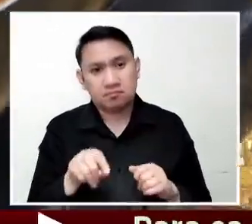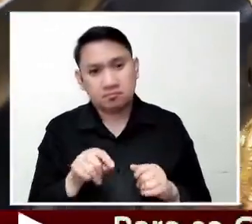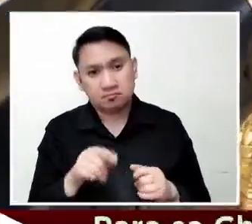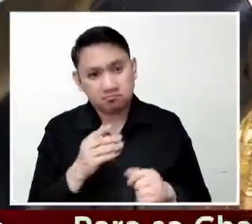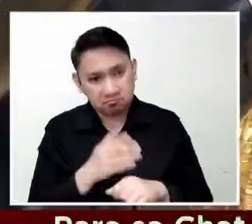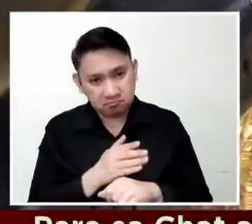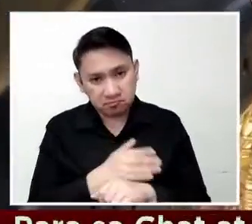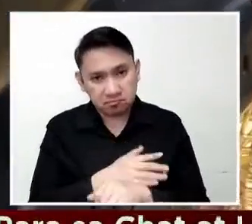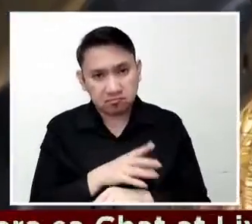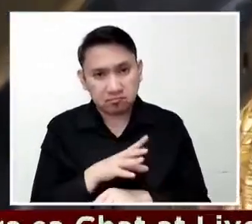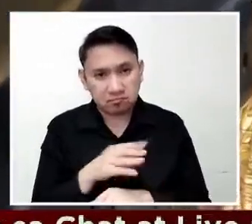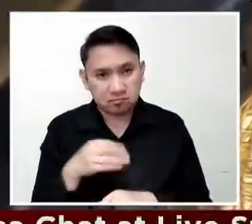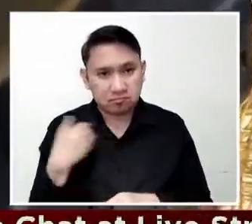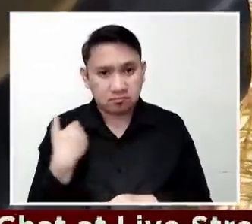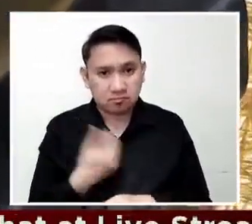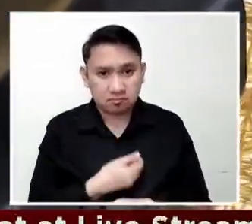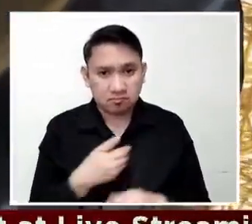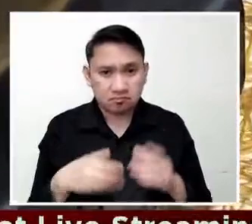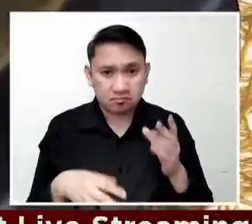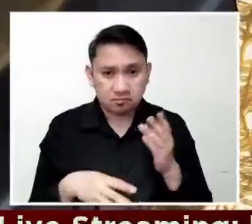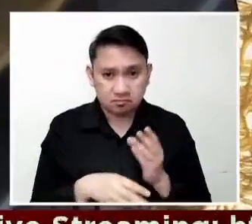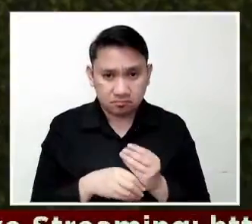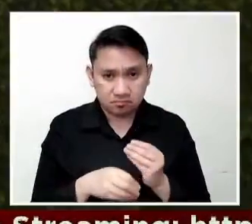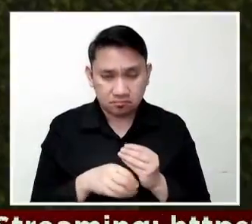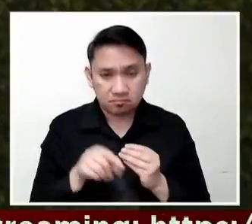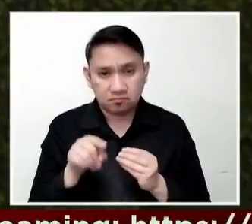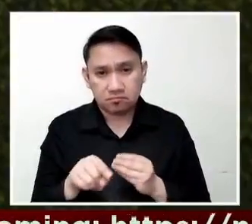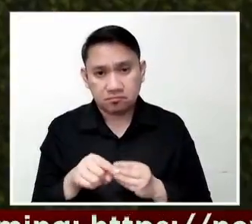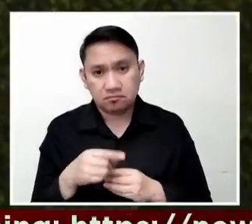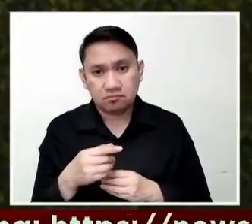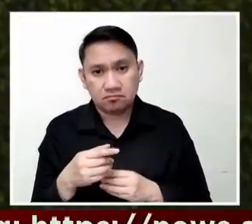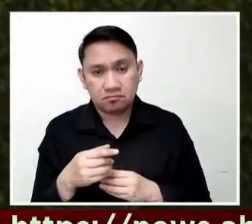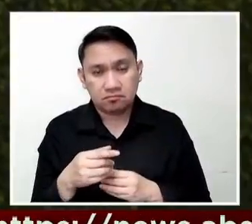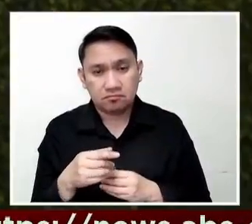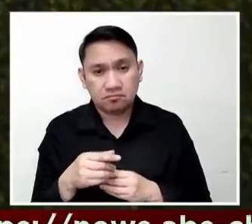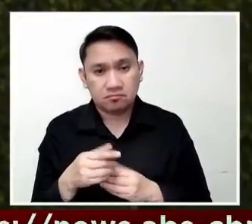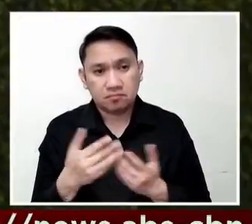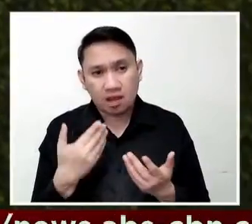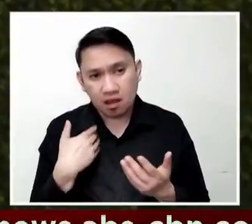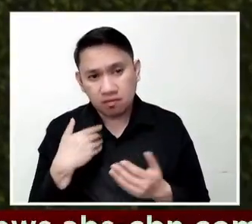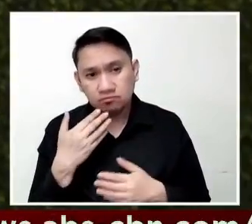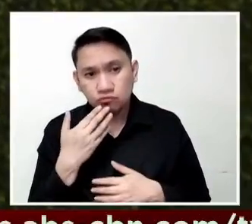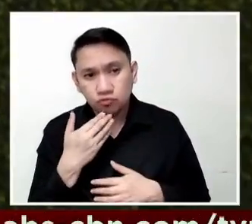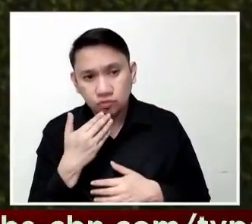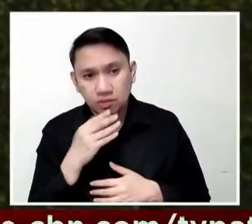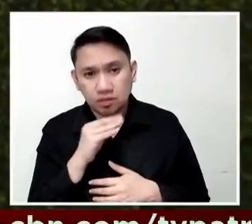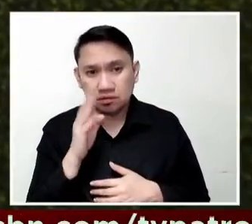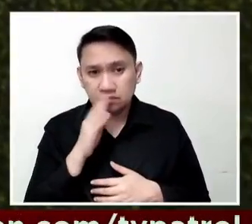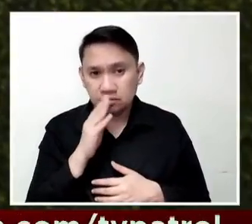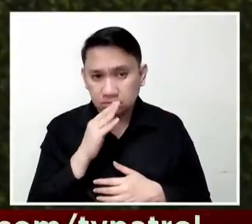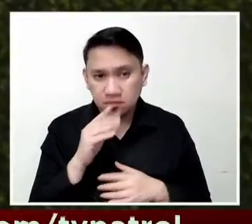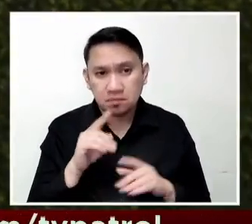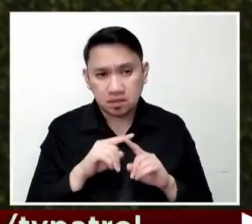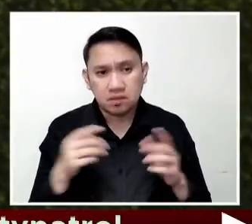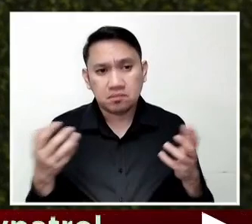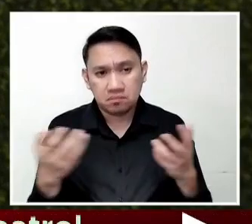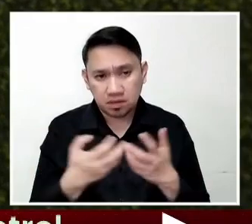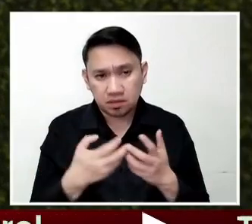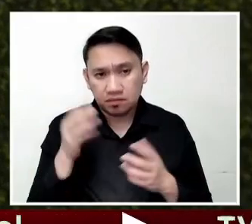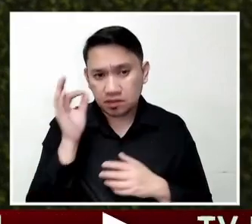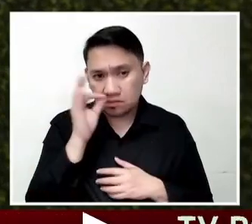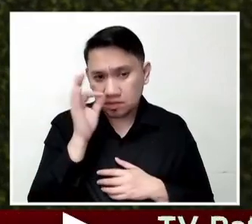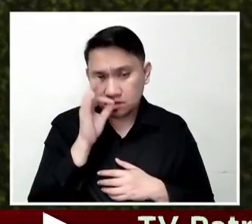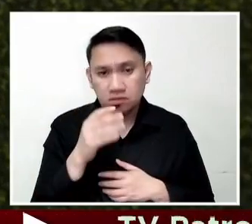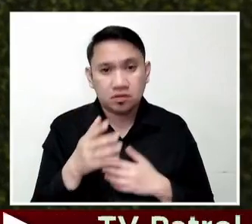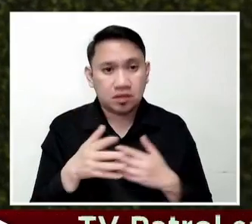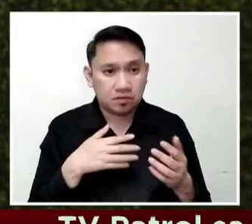natin, medyo nilagyan natin siya ng medyo tamis at saktong anghang lang ng pang-Pilipinong panlasa na kahit ang mga anak